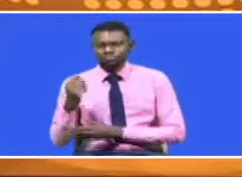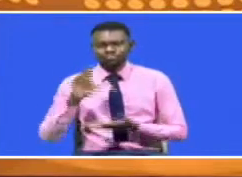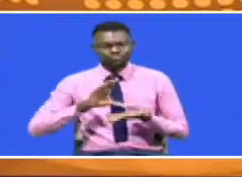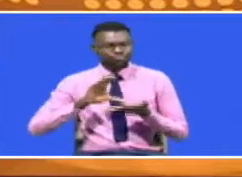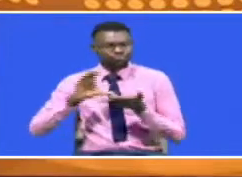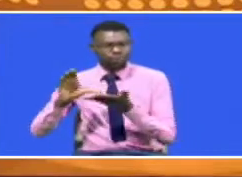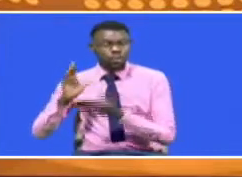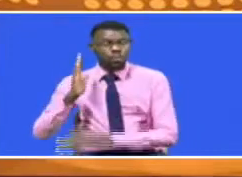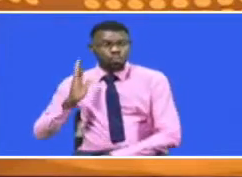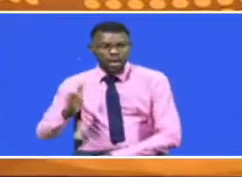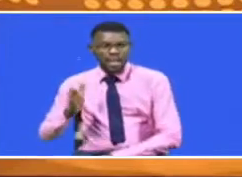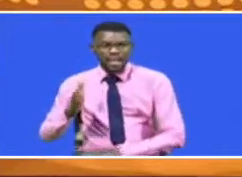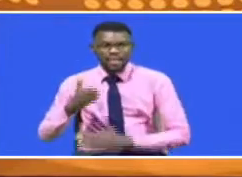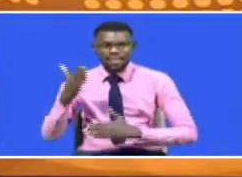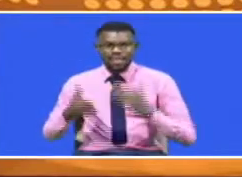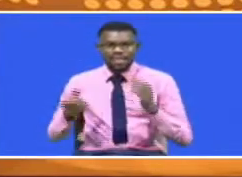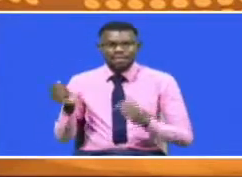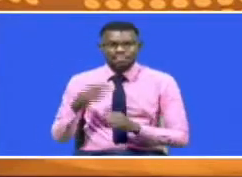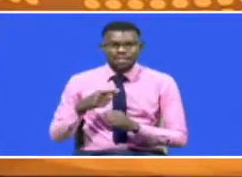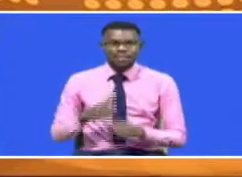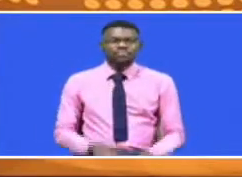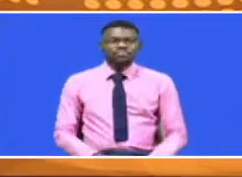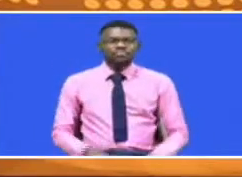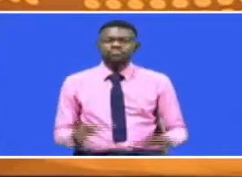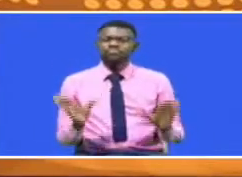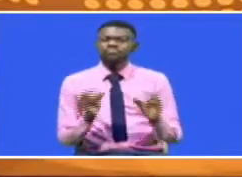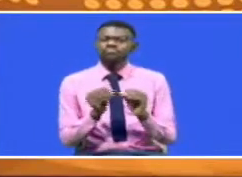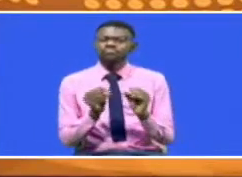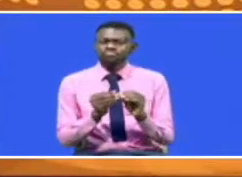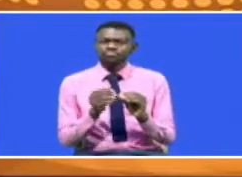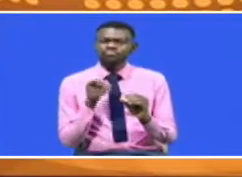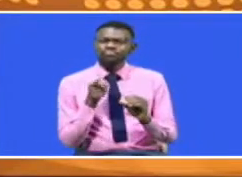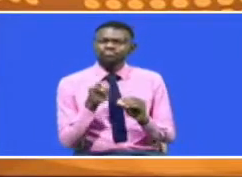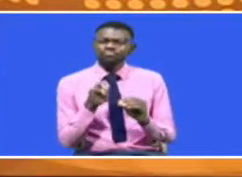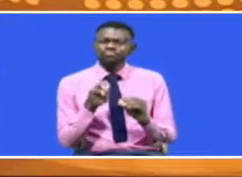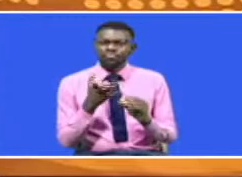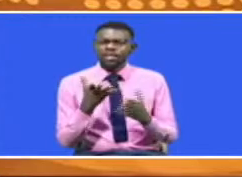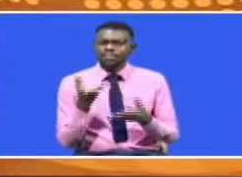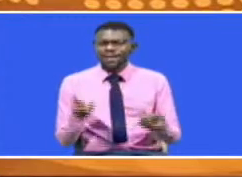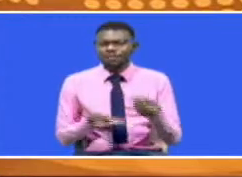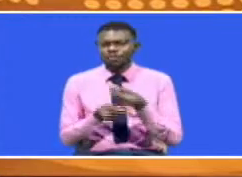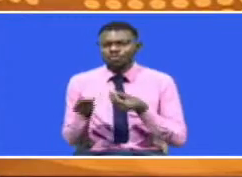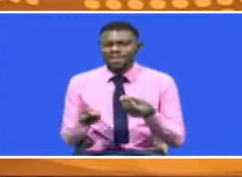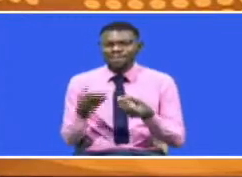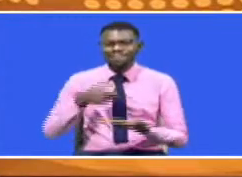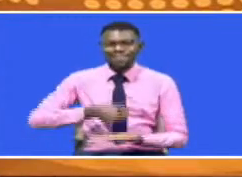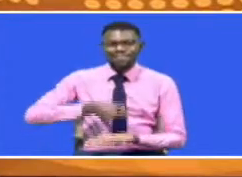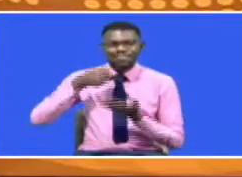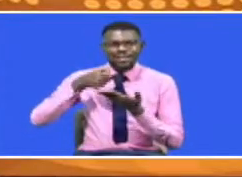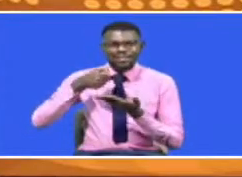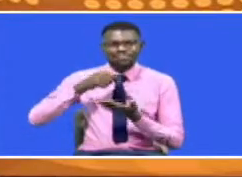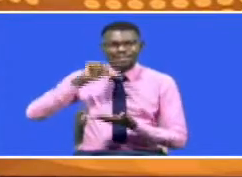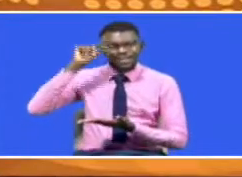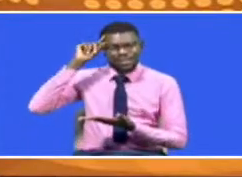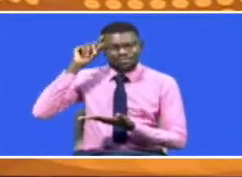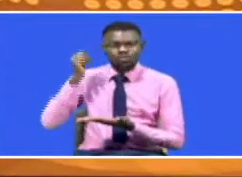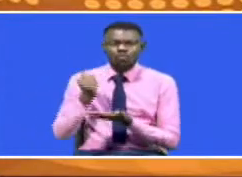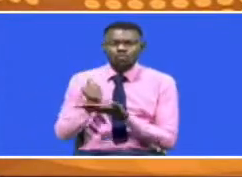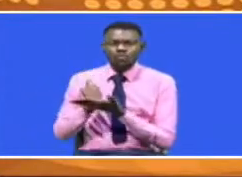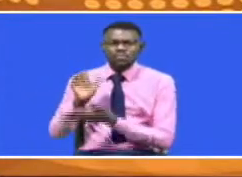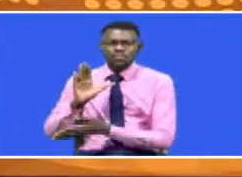kukamilika. Akizungumza baada ya kusimamia kikao cha 20 cha baraza la uchumi na bajeti ya serikali katika afisi yake mtaa wa